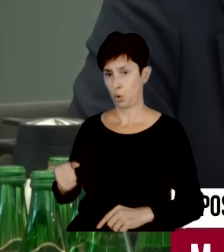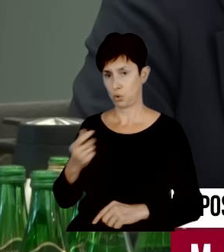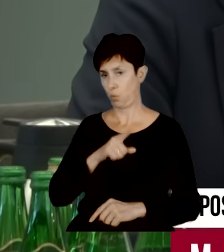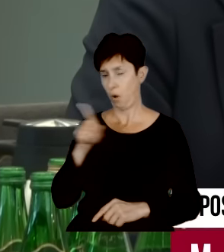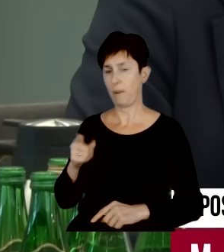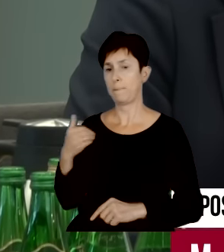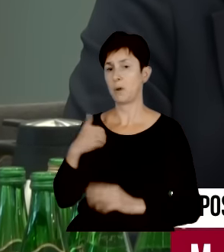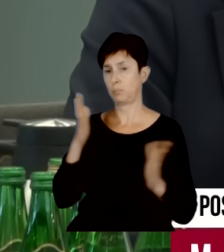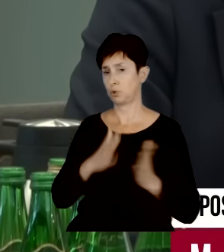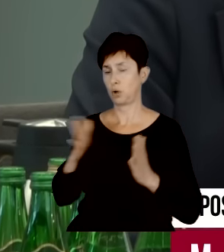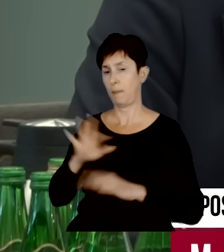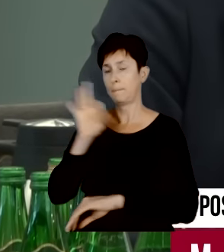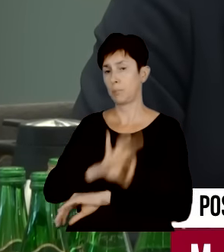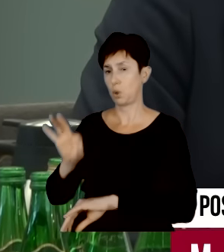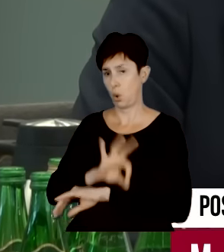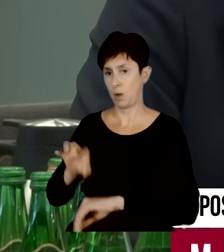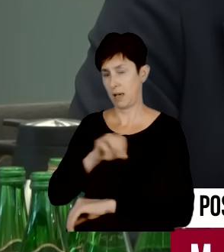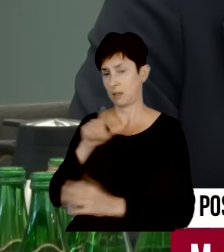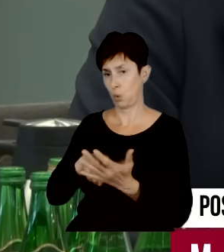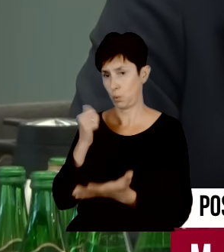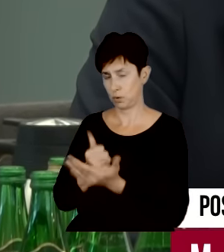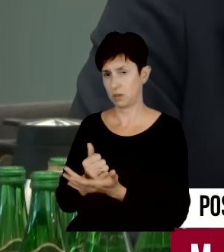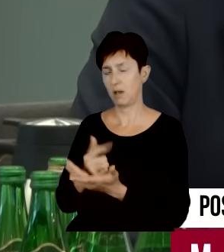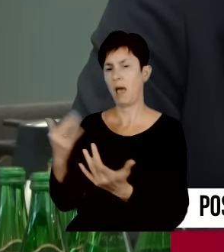projekty Ustaw czerpali inspiracje z Medi